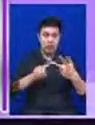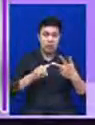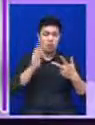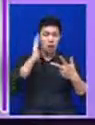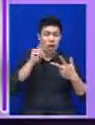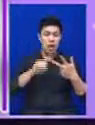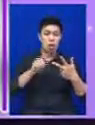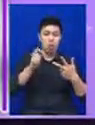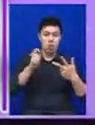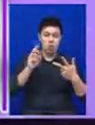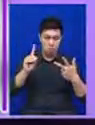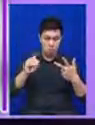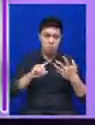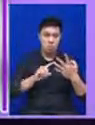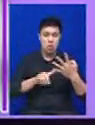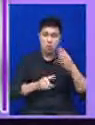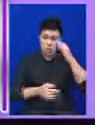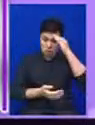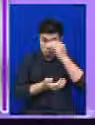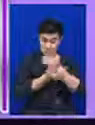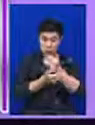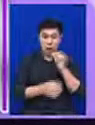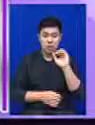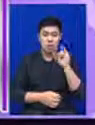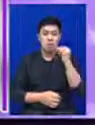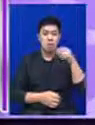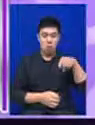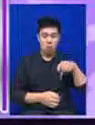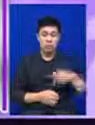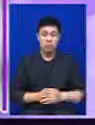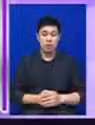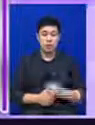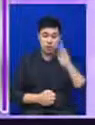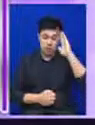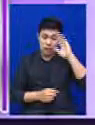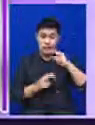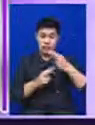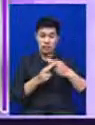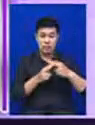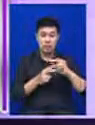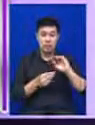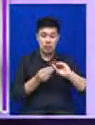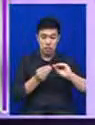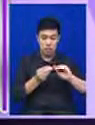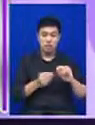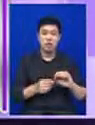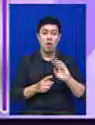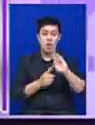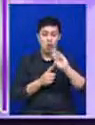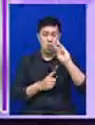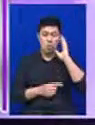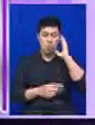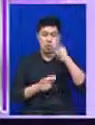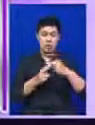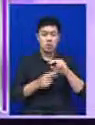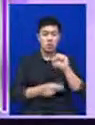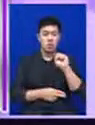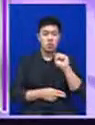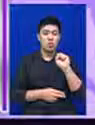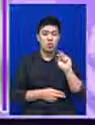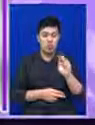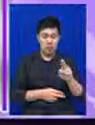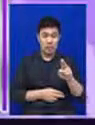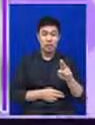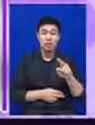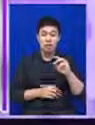ดมรัตน์อมฤตพลตำรวจตรีจักรพงศ์วิวัฒน์วานิชนายเฉลิมศักดิ์จันทระทิมและนายสุทธิพลทวีชัยการ